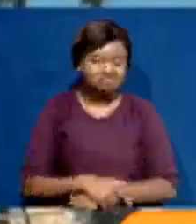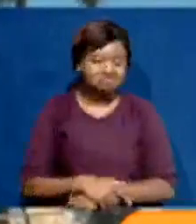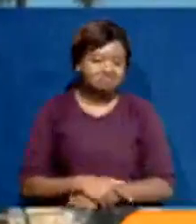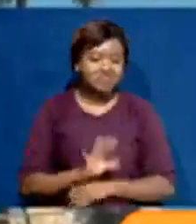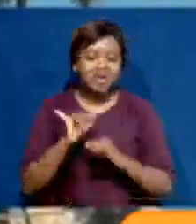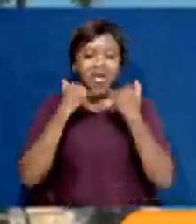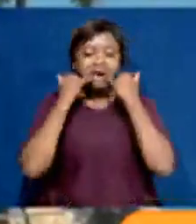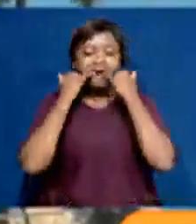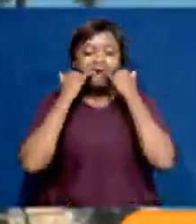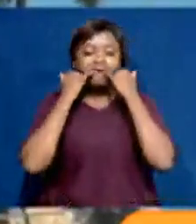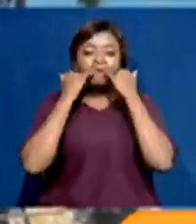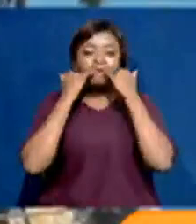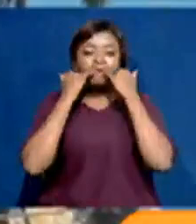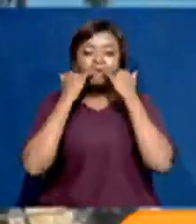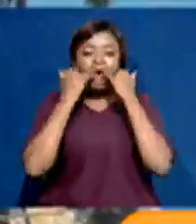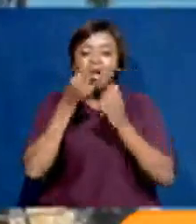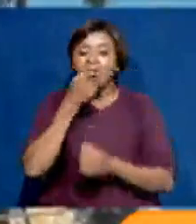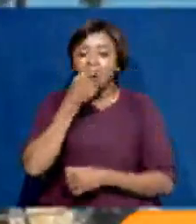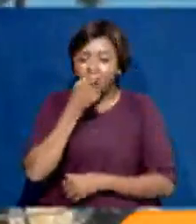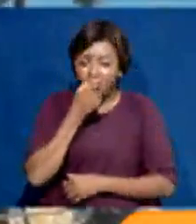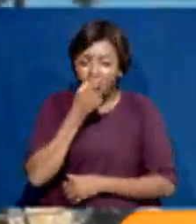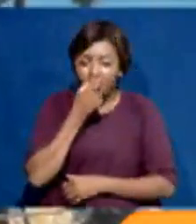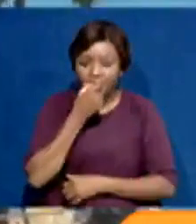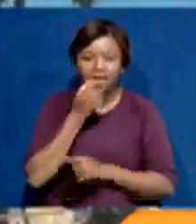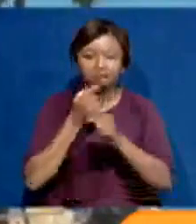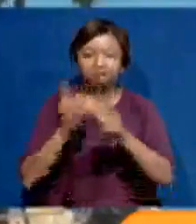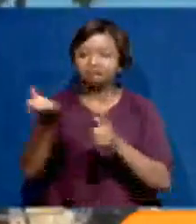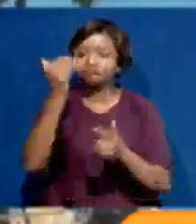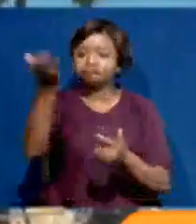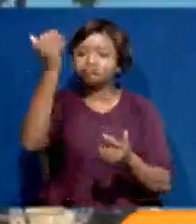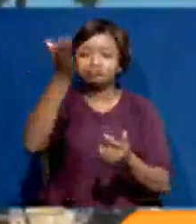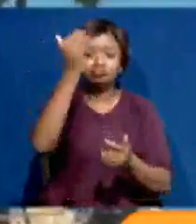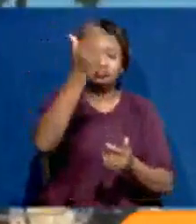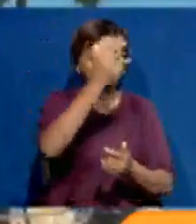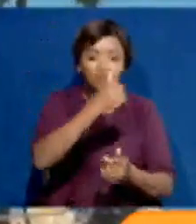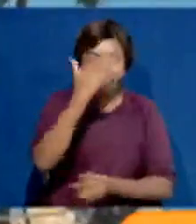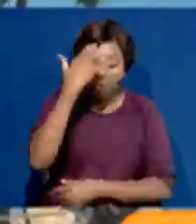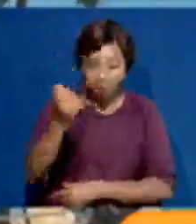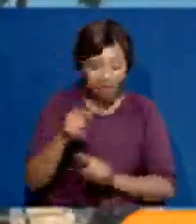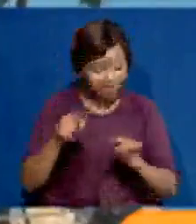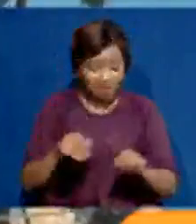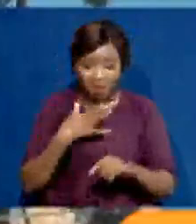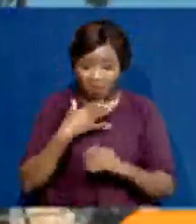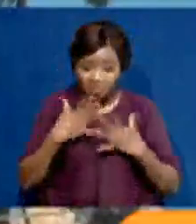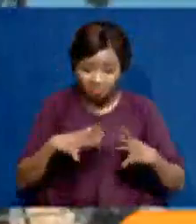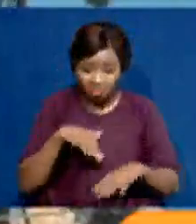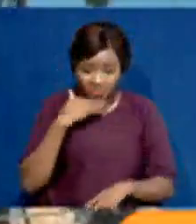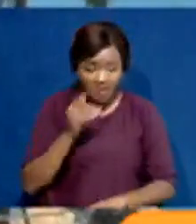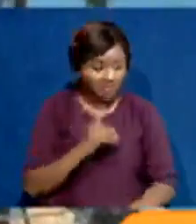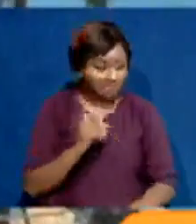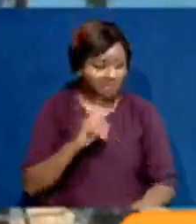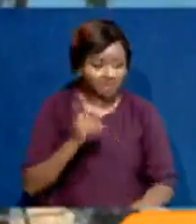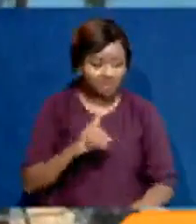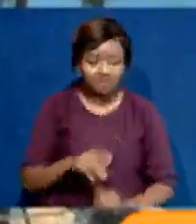wanapigiwa ile kipenga mafirimbi kuhimizwa kwamba watoke katika maji, kwa sababu safari hii tutaki tupoteze maisha ya